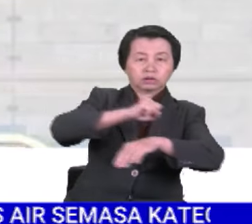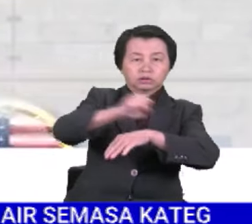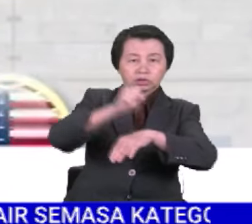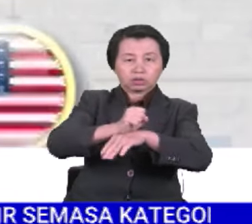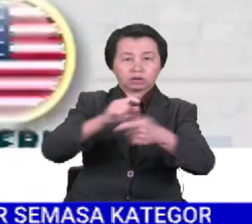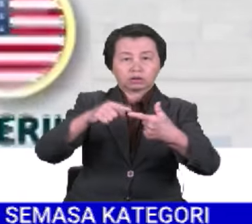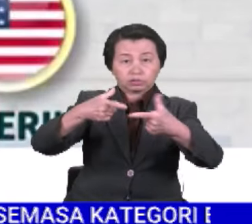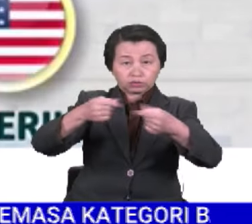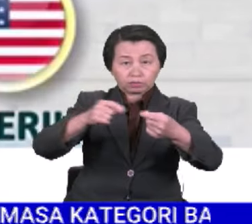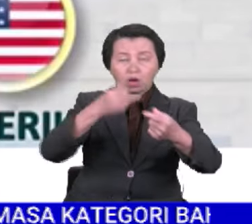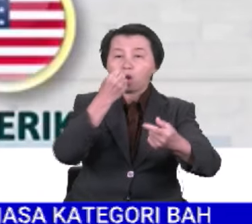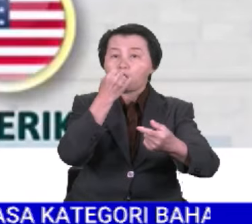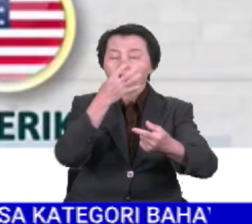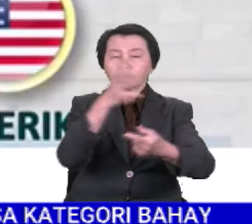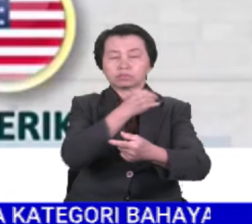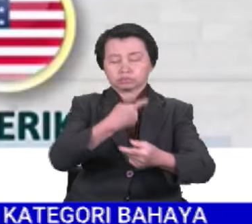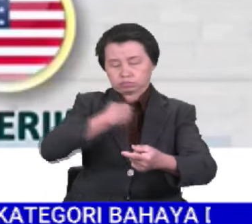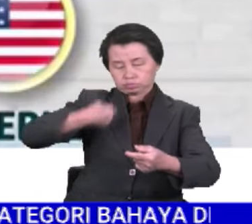Singapura